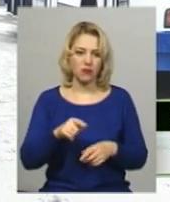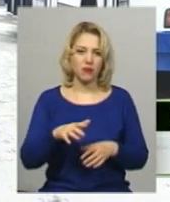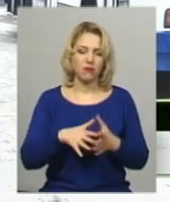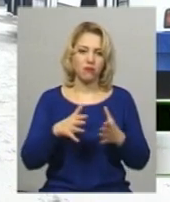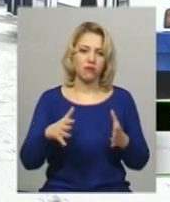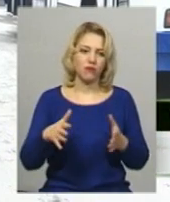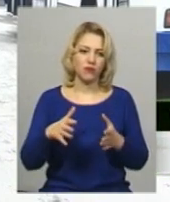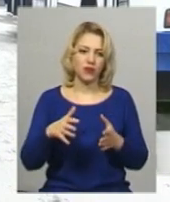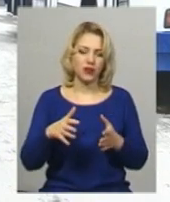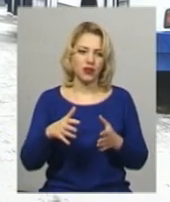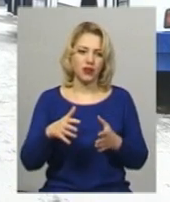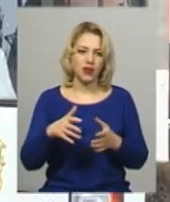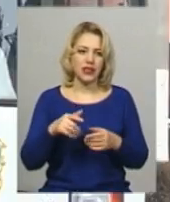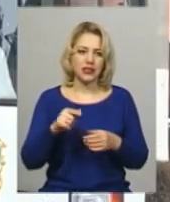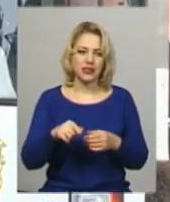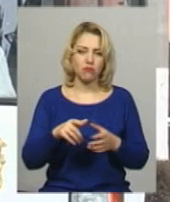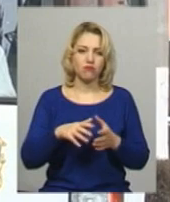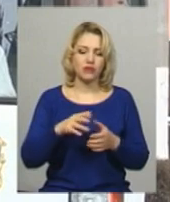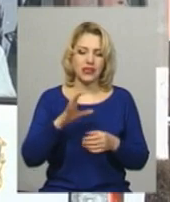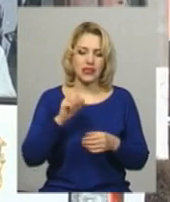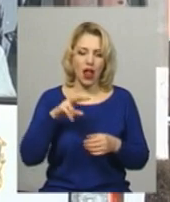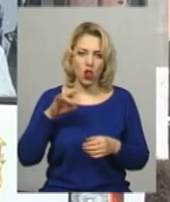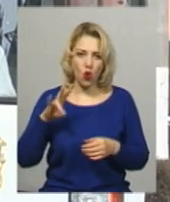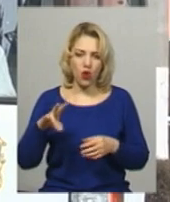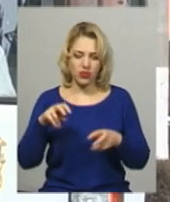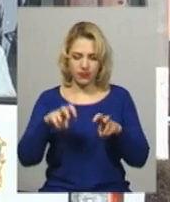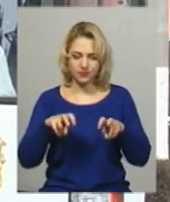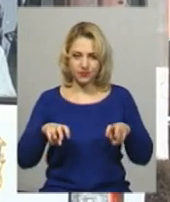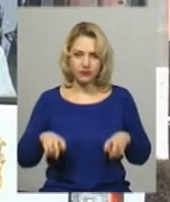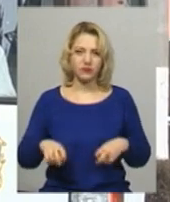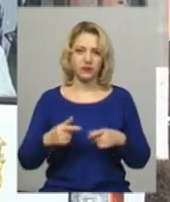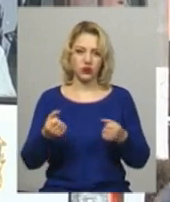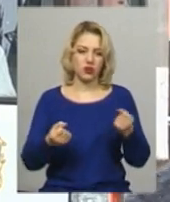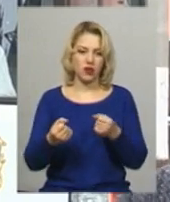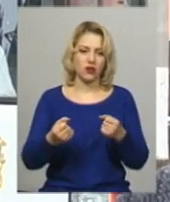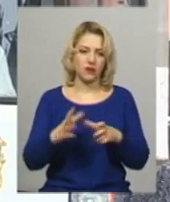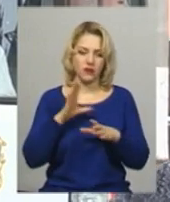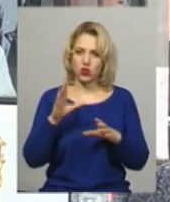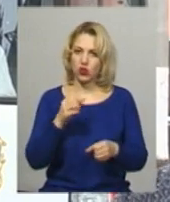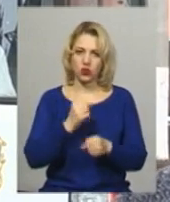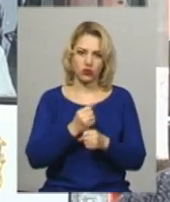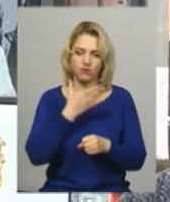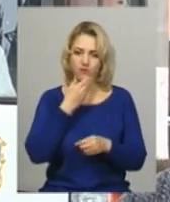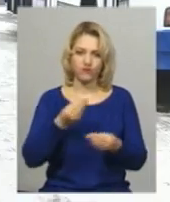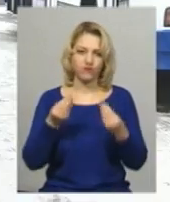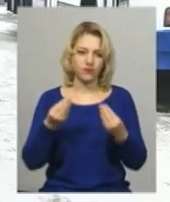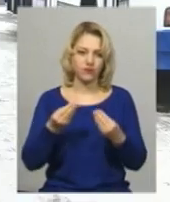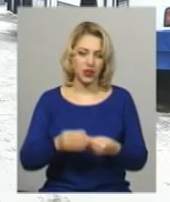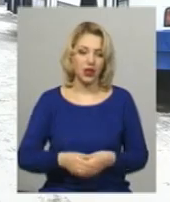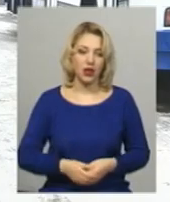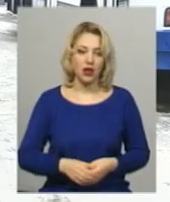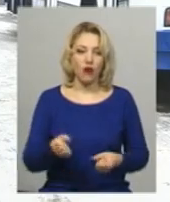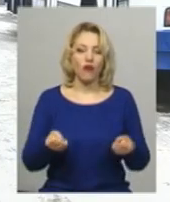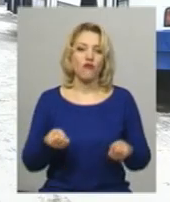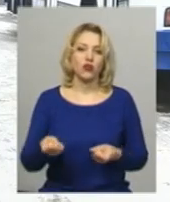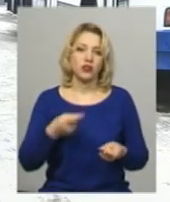ніж стара модель. Салон і 4 печки для людей зроблено, теплий і хороший тролейбус. Водій